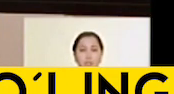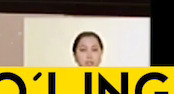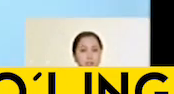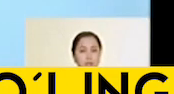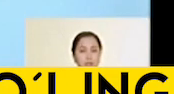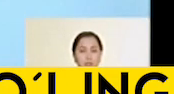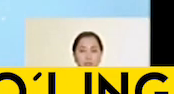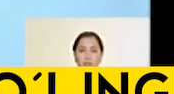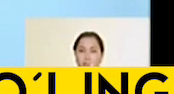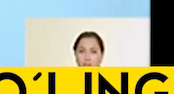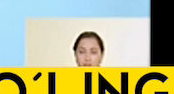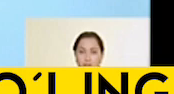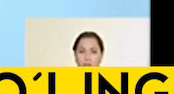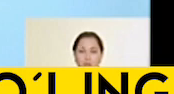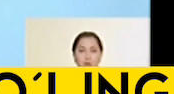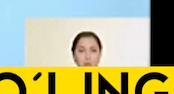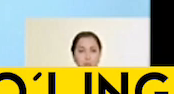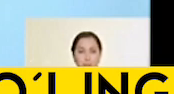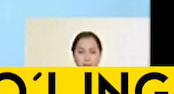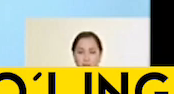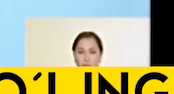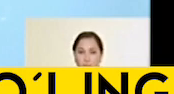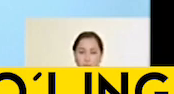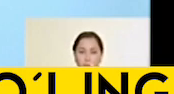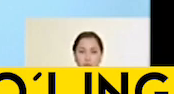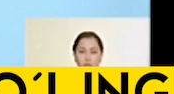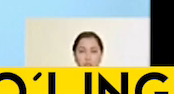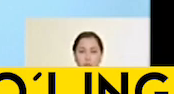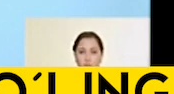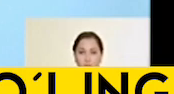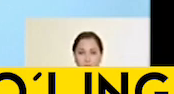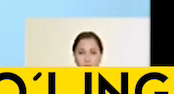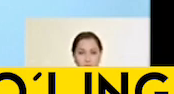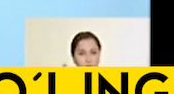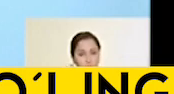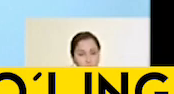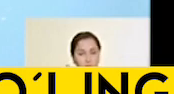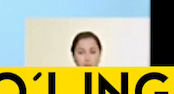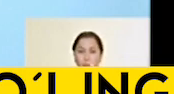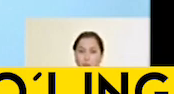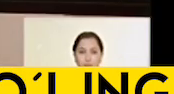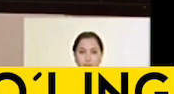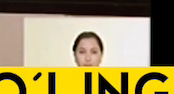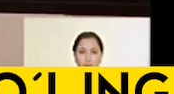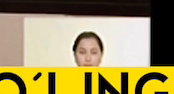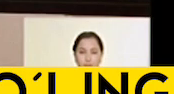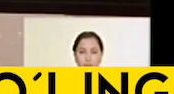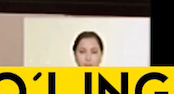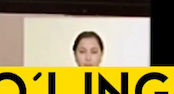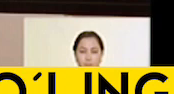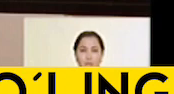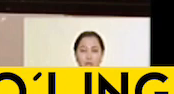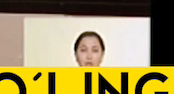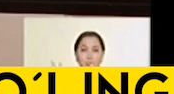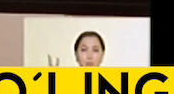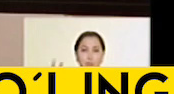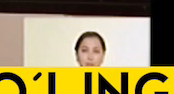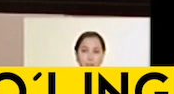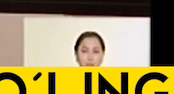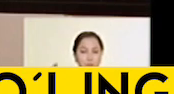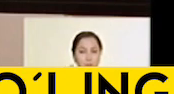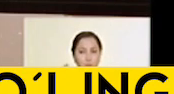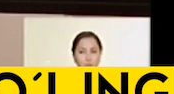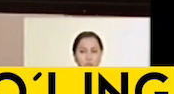tarixiy sana va bayram nomlarini yozilishini o'rganib olamiz. Mavzumuzni